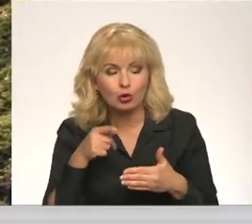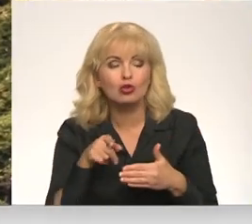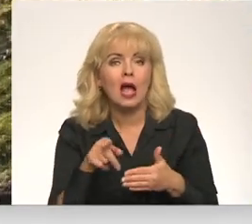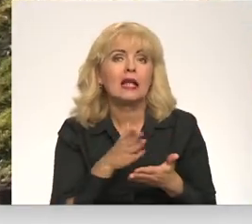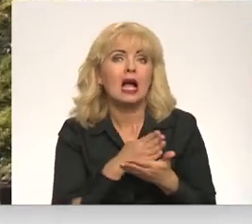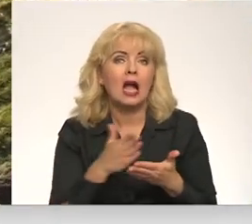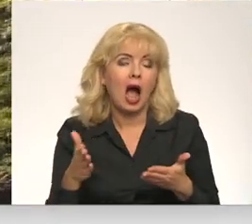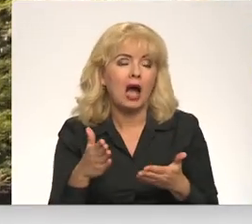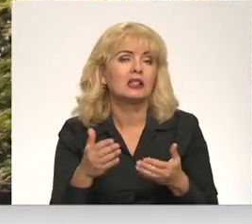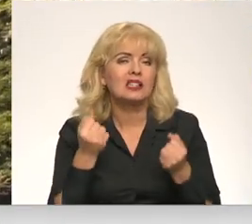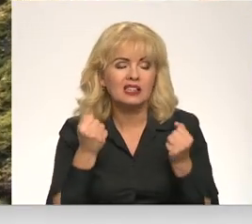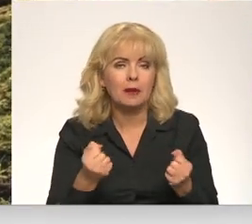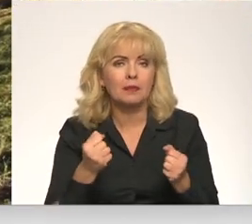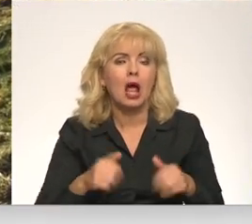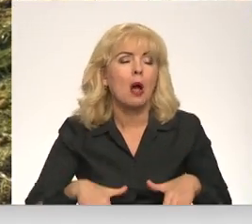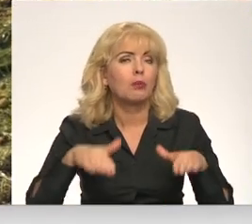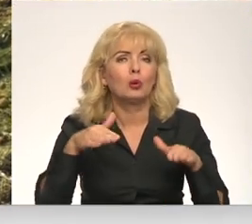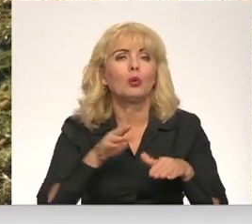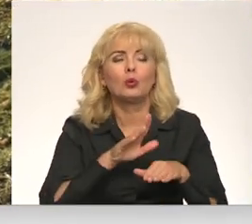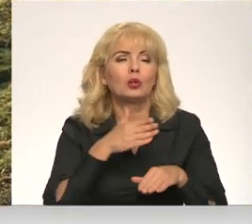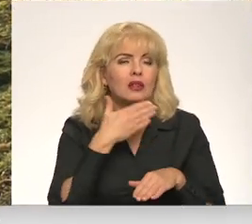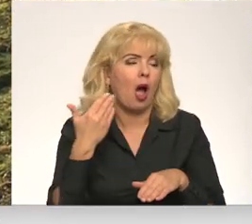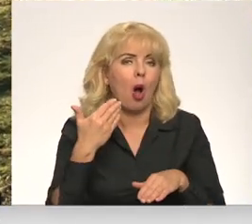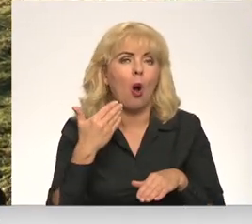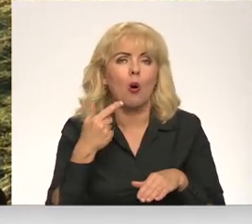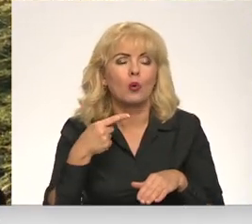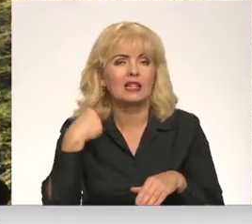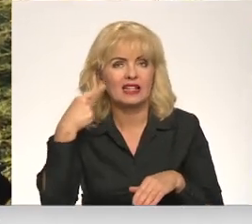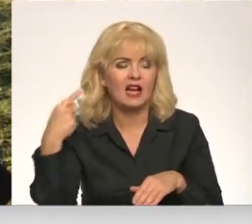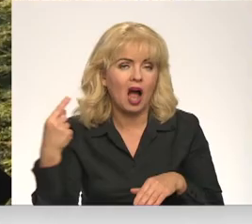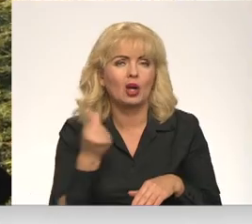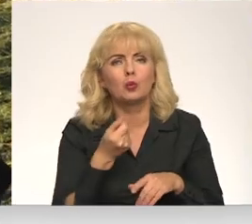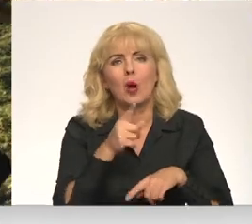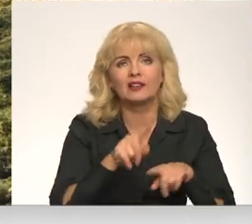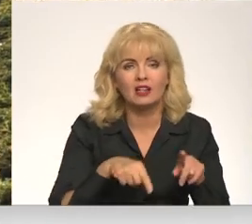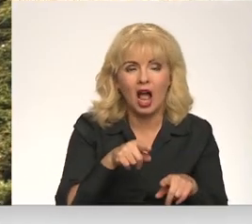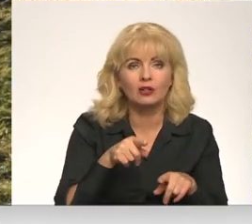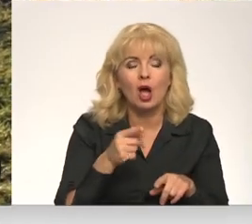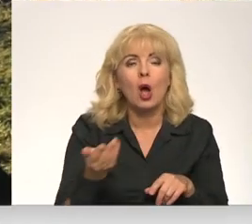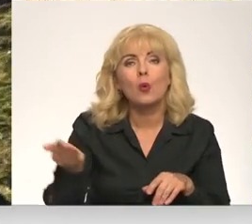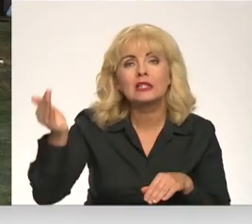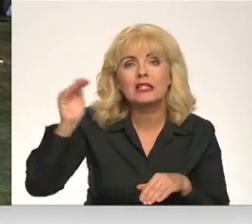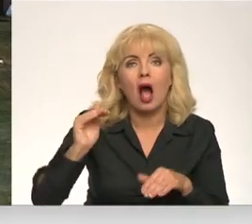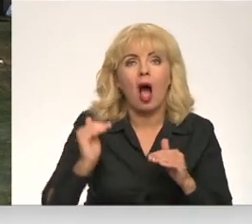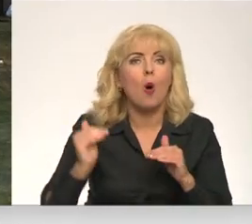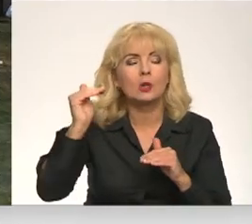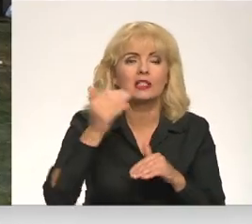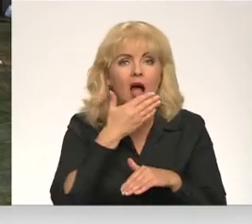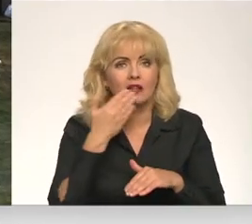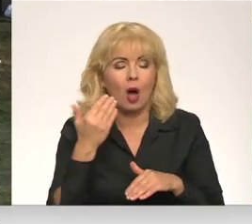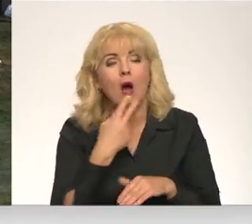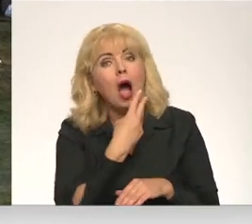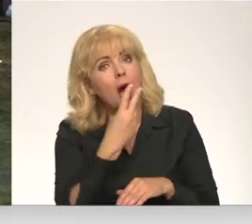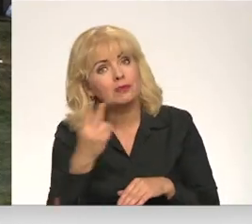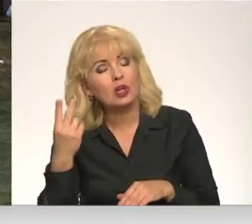kārtīga plūda ļoti reta ir, nav tik traki. Un mums jau redz, uz kalniņš ir maz augstāk netiek.